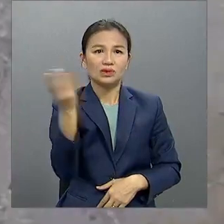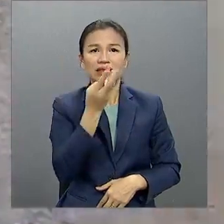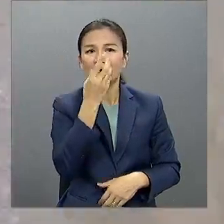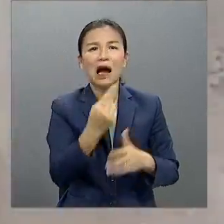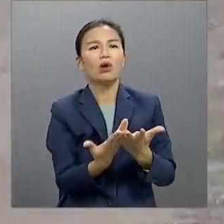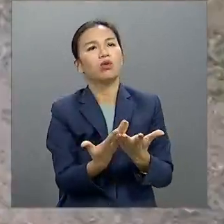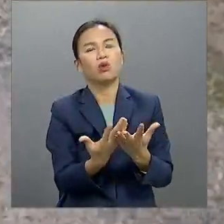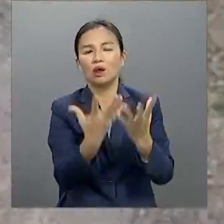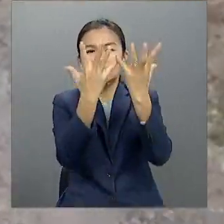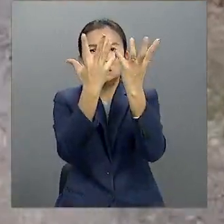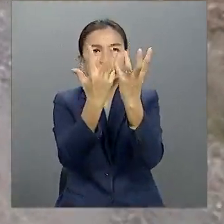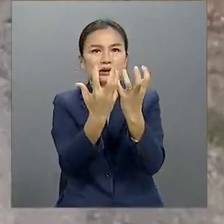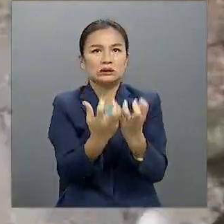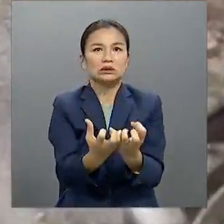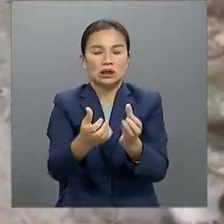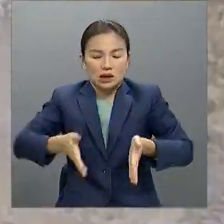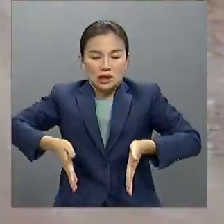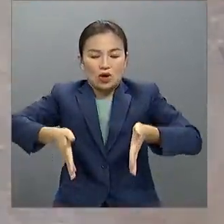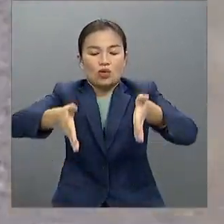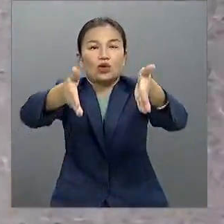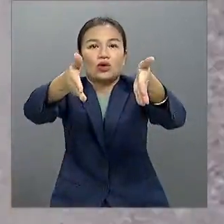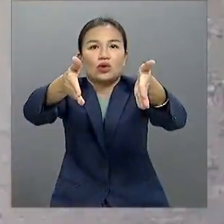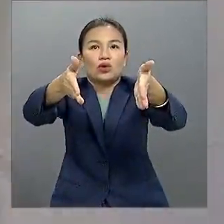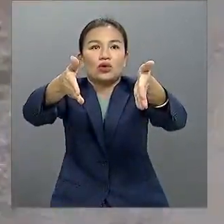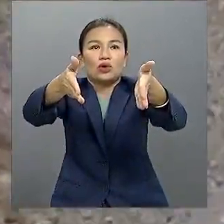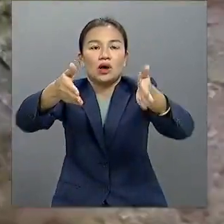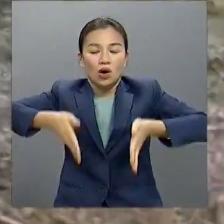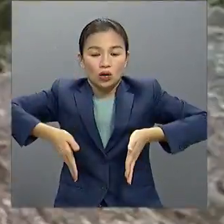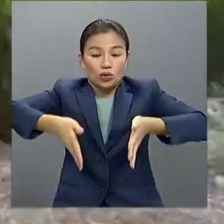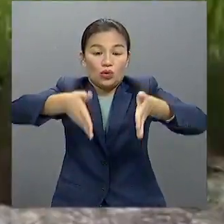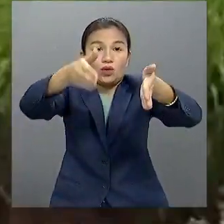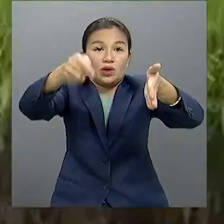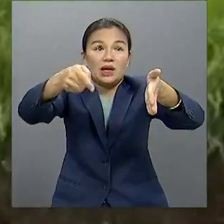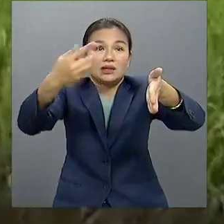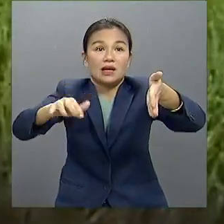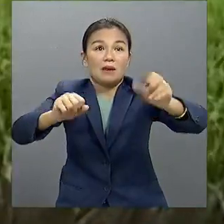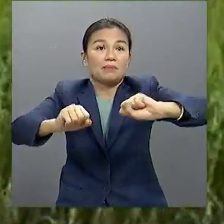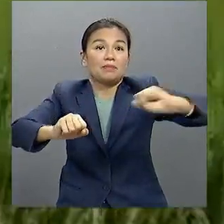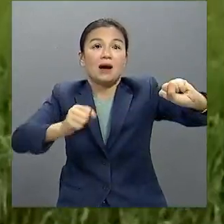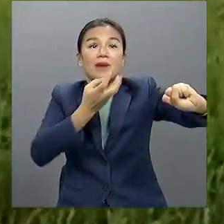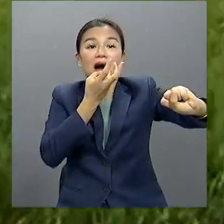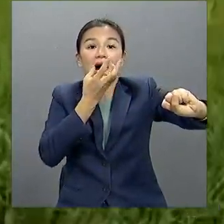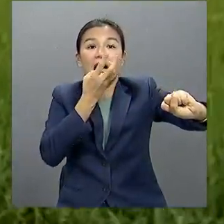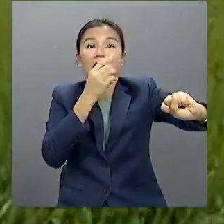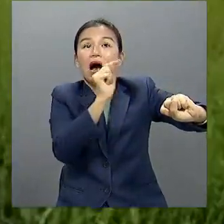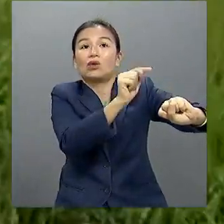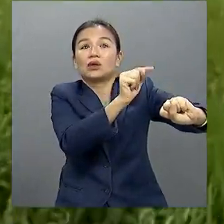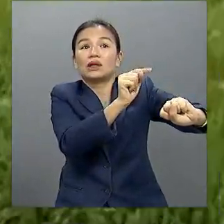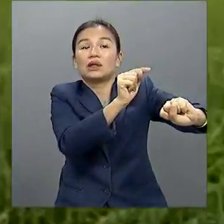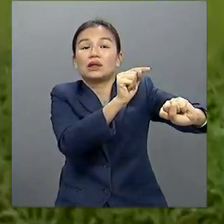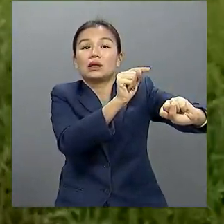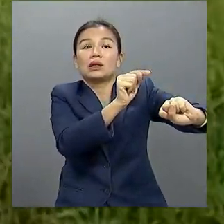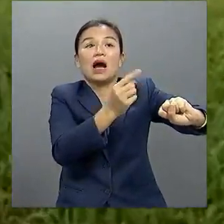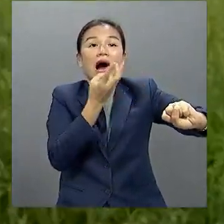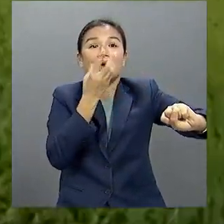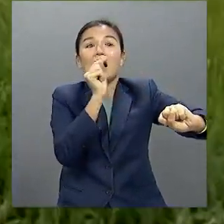นกั้นกลางกั้นระหว่างปลายนาแล้วนี่ข้าวคลองแขกดูสภาพข้าวของคลองแ